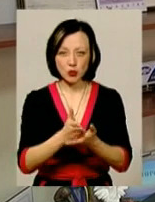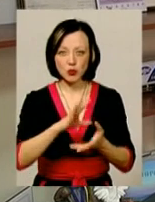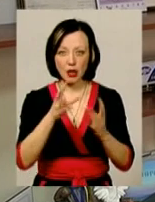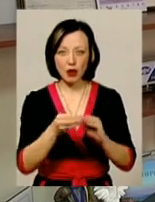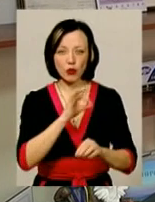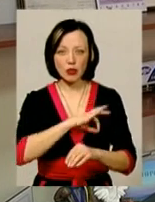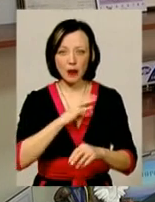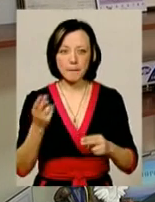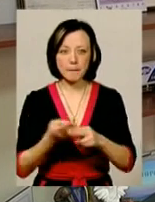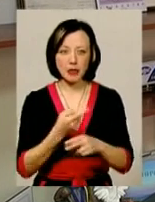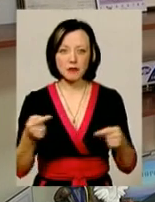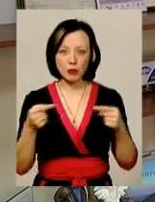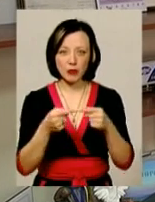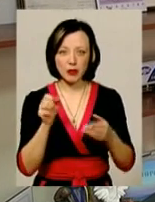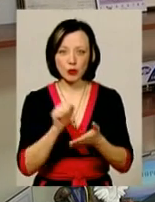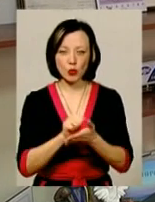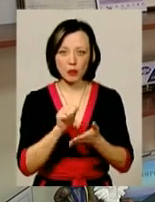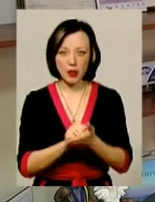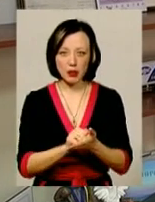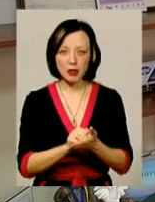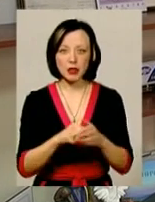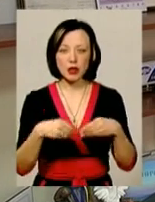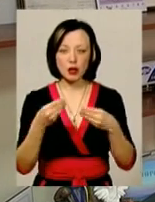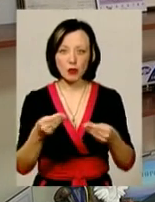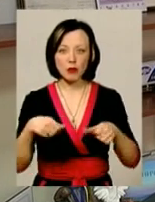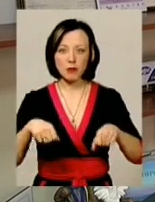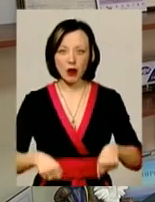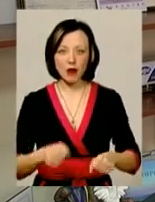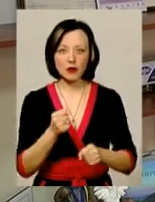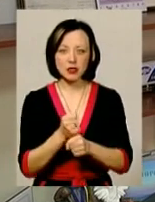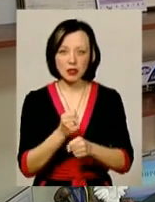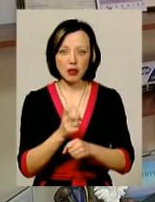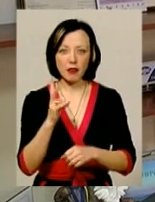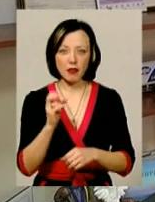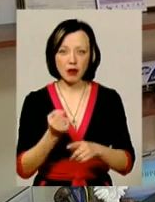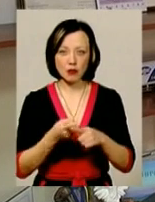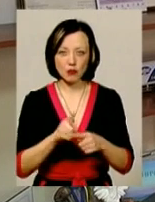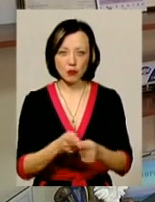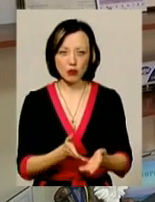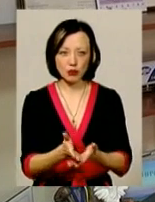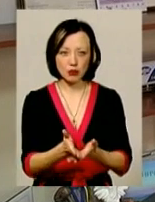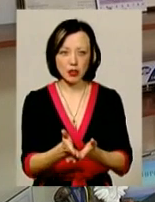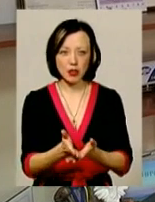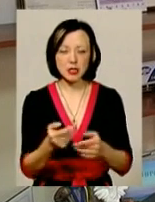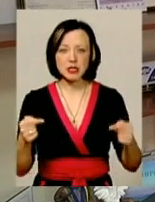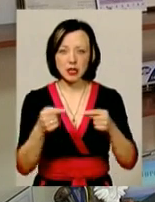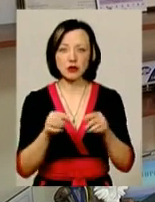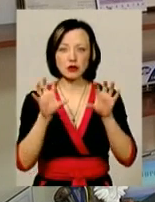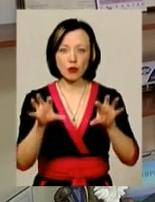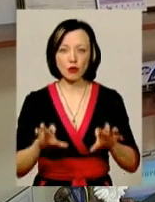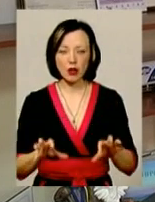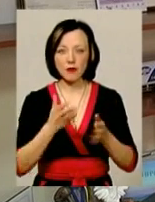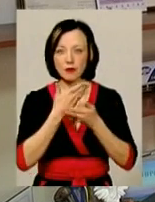загального користування без відповідних документів, які надають йому право здійснення на даному маршруті. Згідно